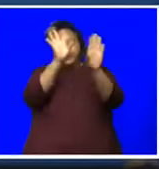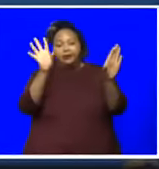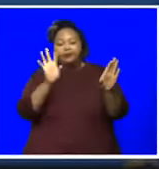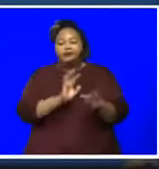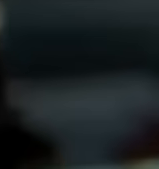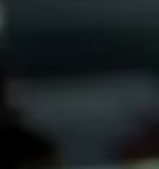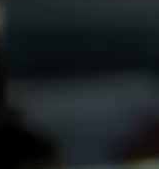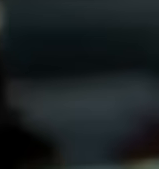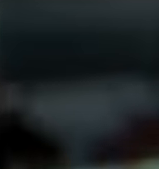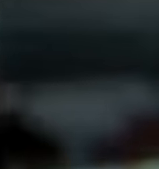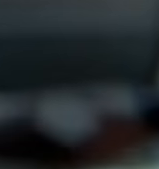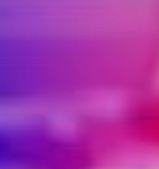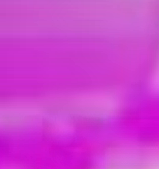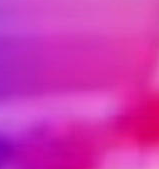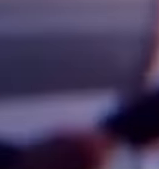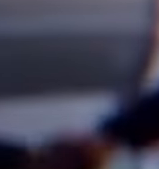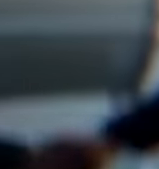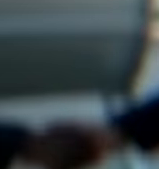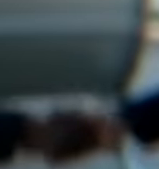etafuleni.